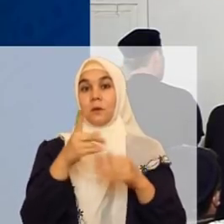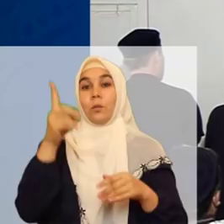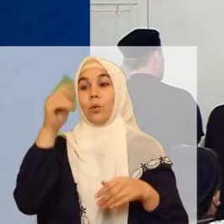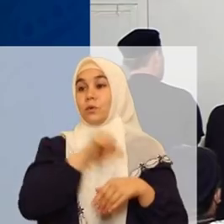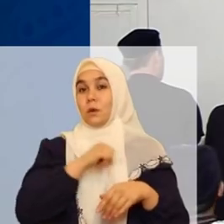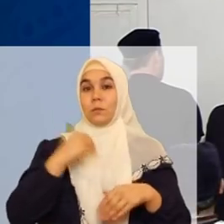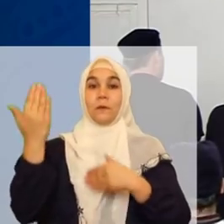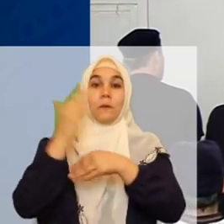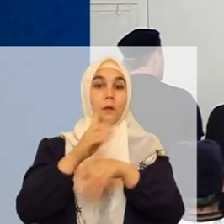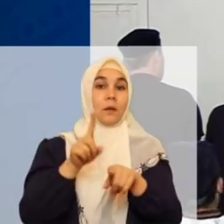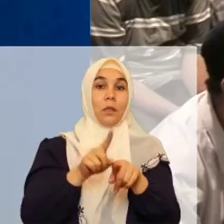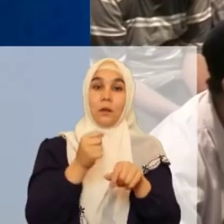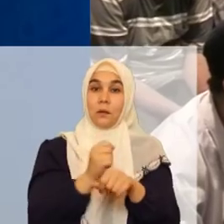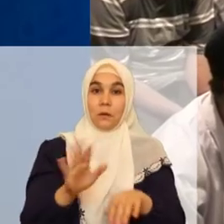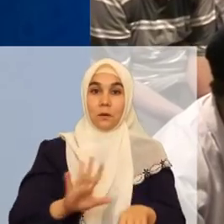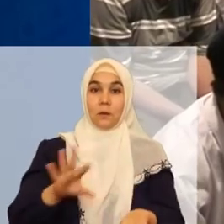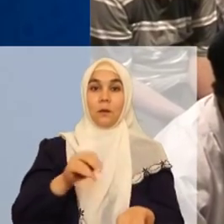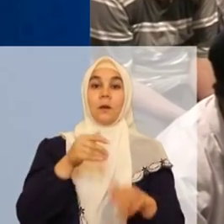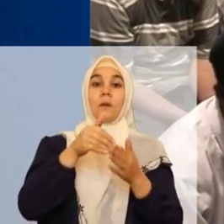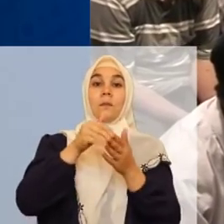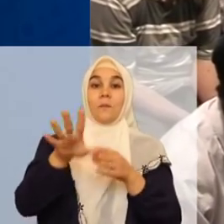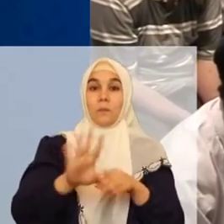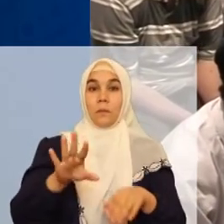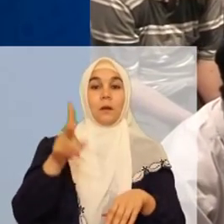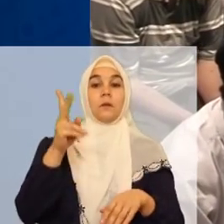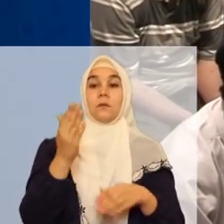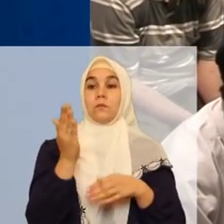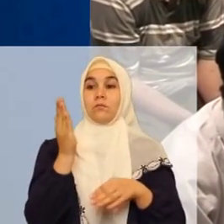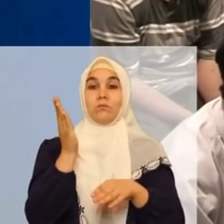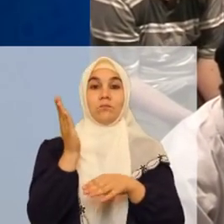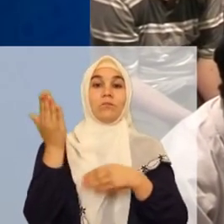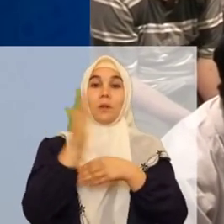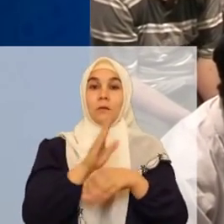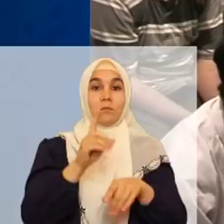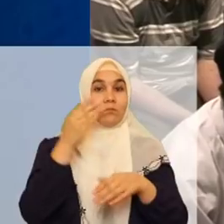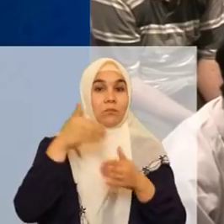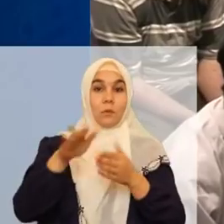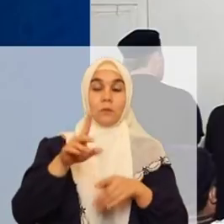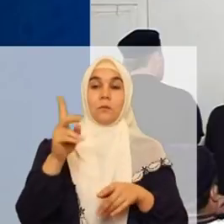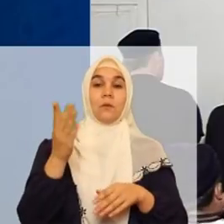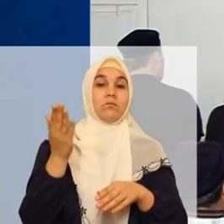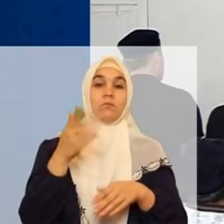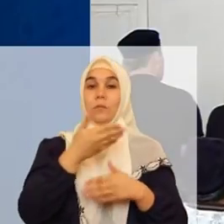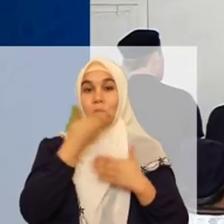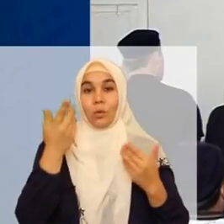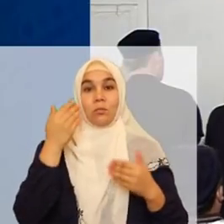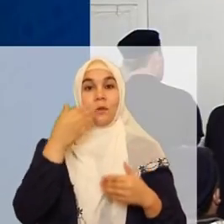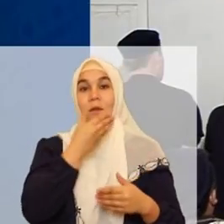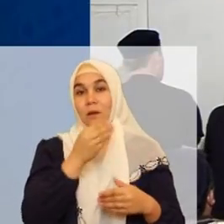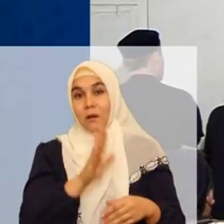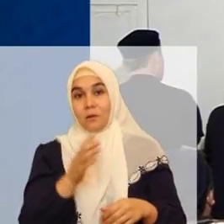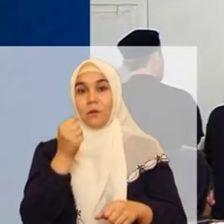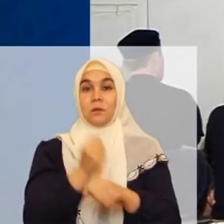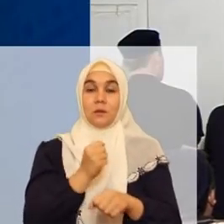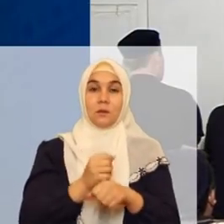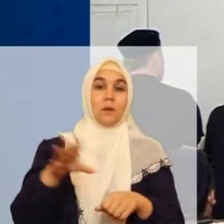shariat ko'rsatmalaridan birortasini buzishga hech kimning haqqi yo'q. Ya'ni beodoblik,